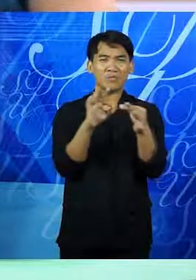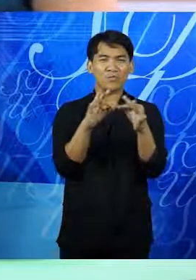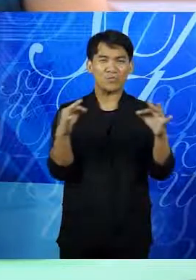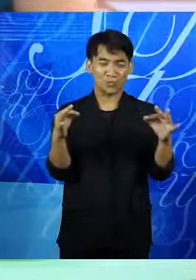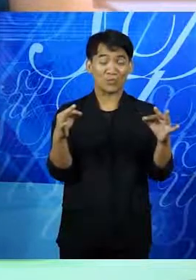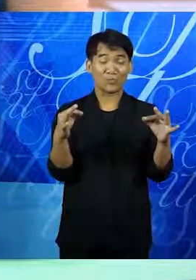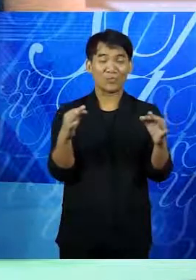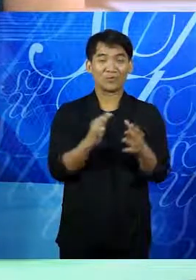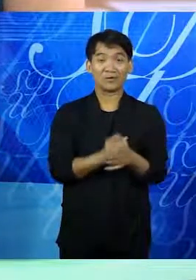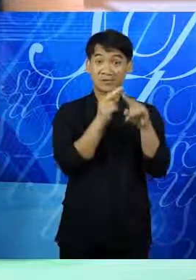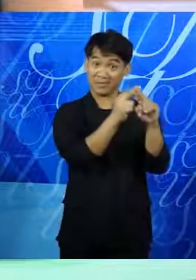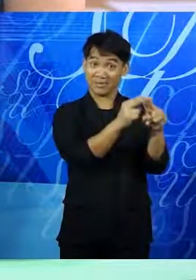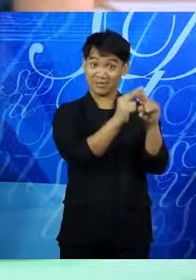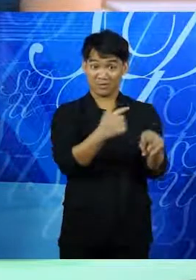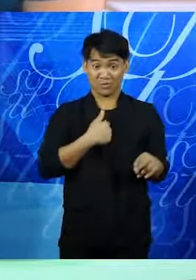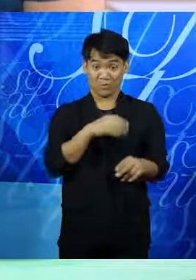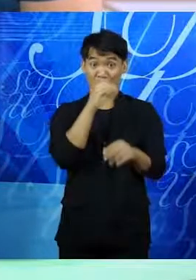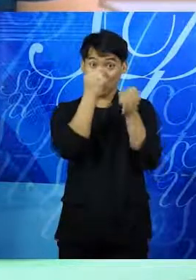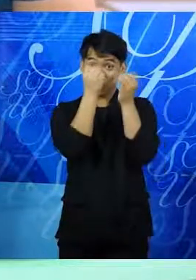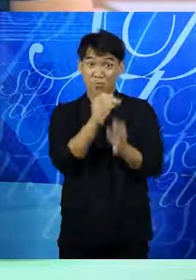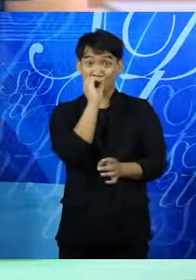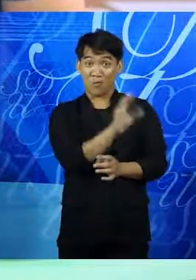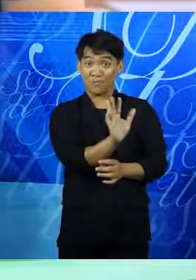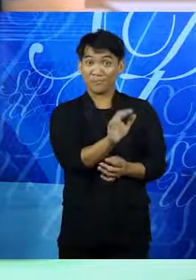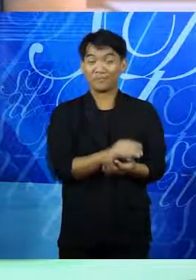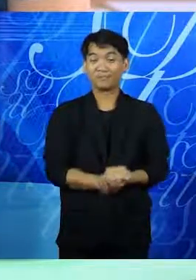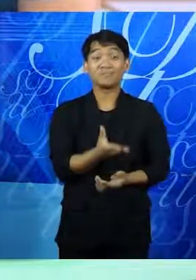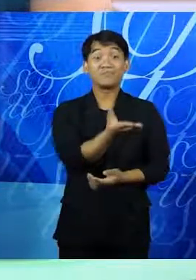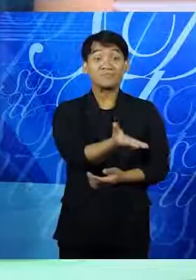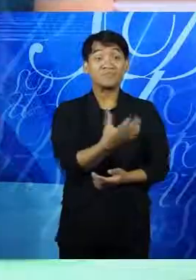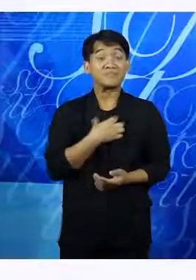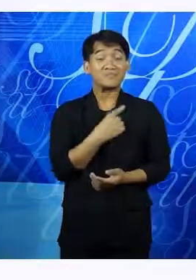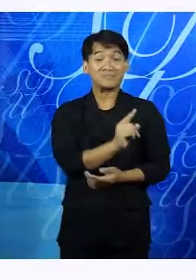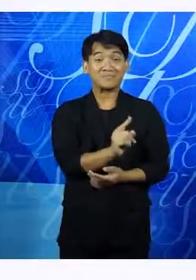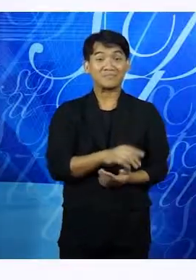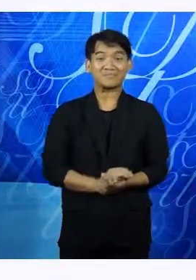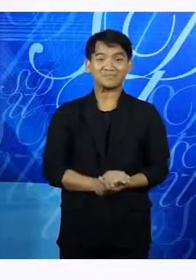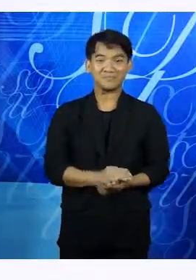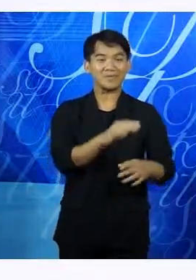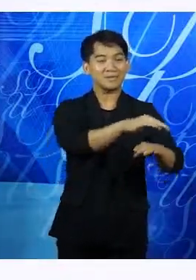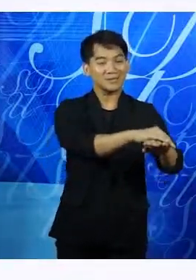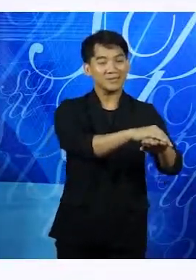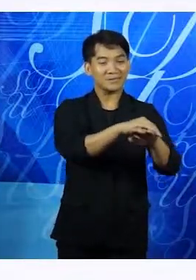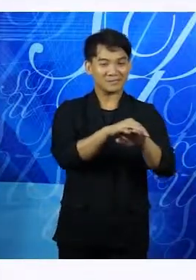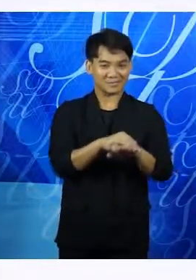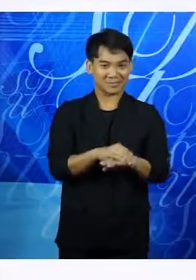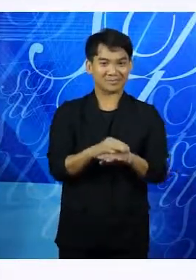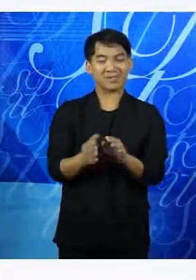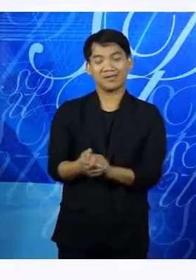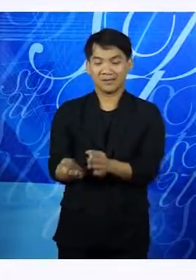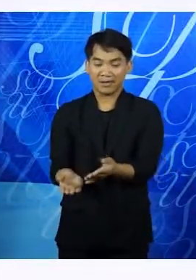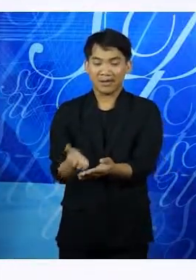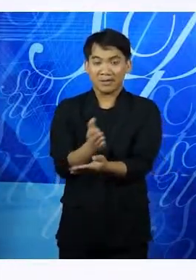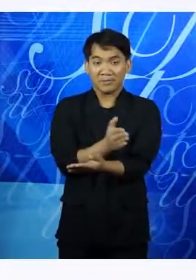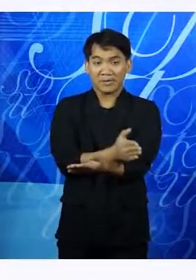เริ่มต้นที่จะสร้างประโยคได้ด้วยตนเองหนูอยากได้อะไรคะนะคะคุณครูก็จะพาเด็กเปิดนะ